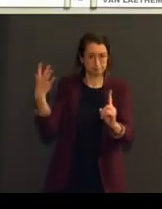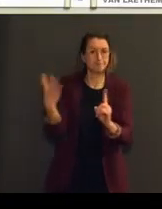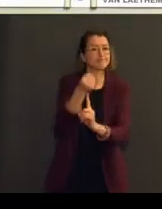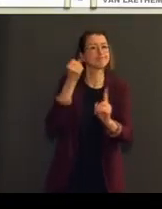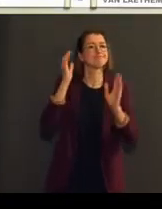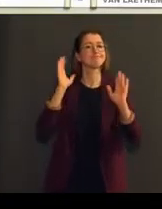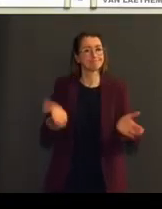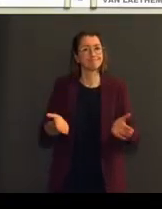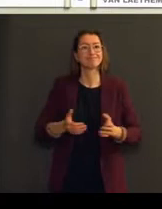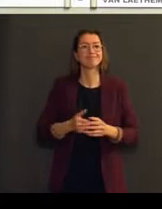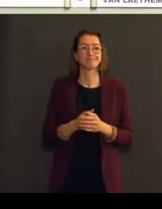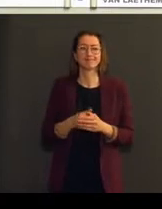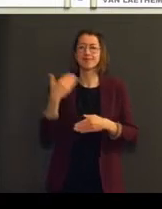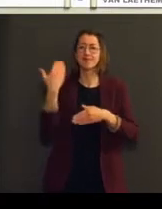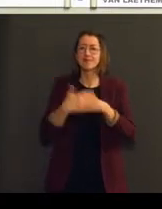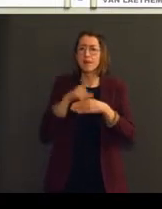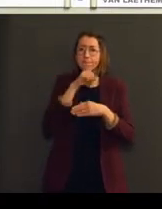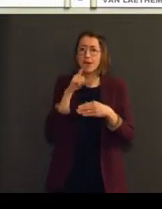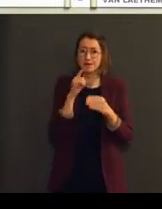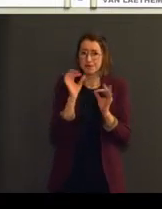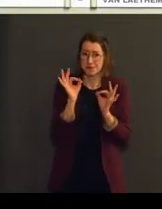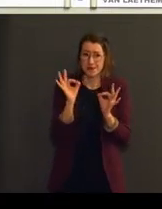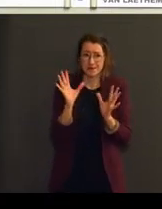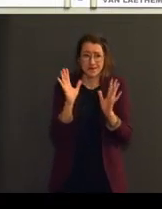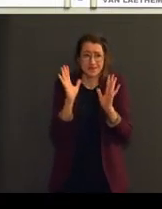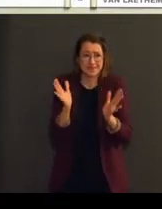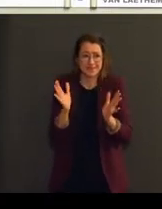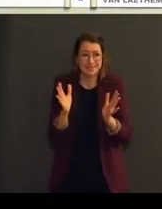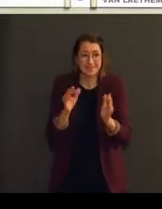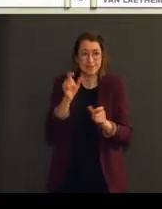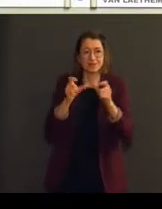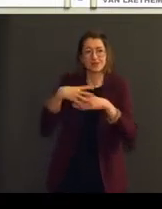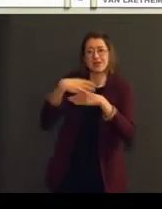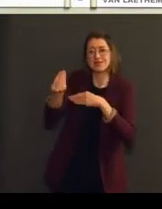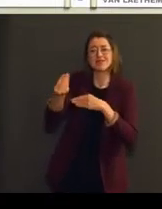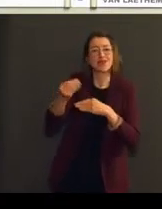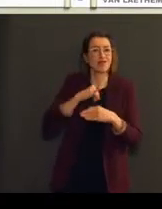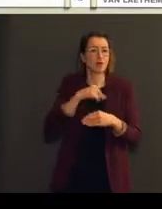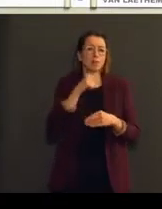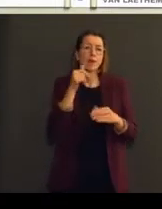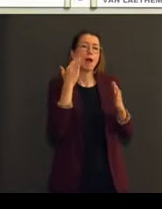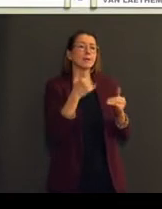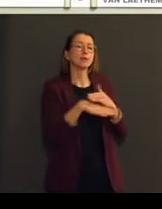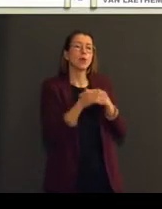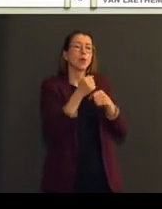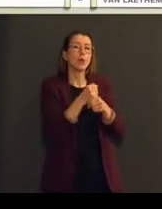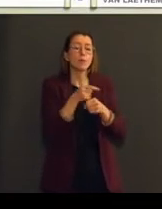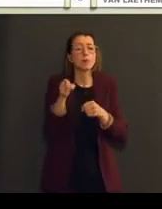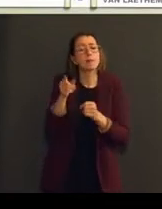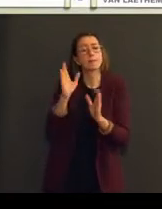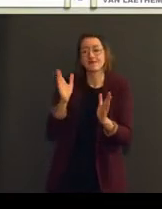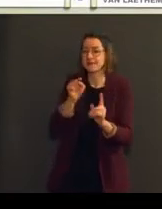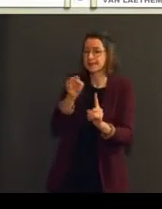mars au niveau des personnes qui ne sont pas en maison de repos, on peut dire que maintenant, avec quelques semaines de retard, on a une couverture de